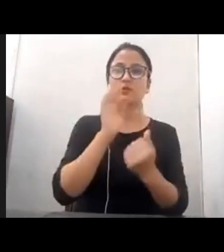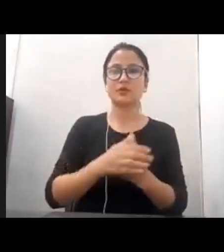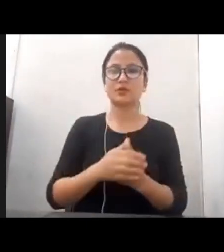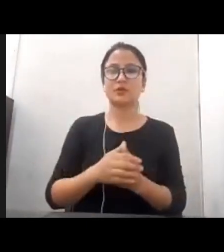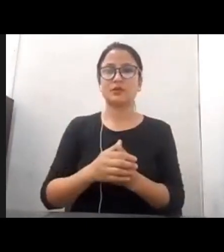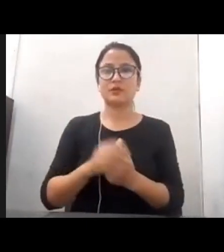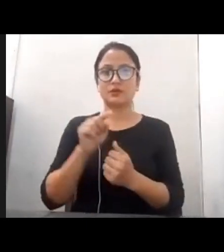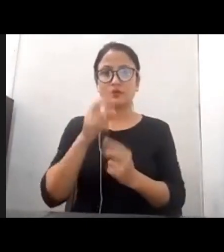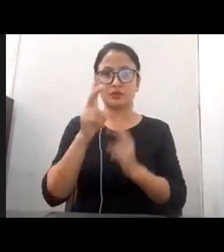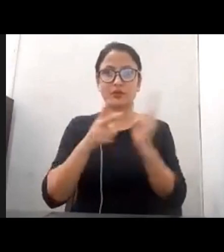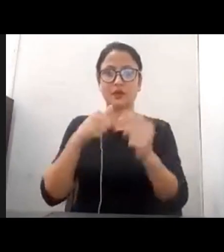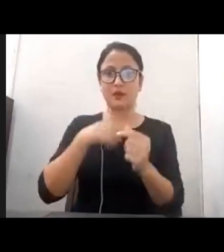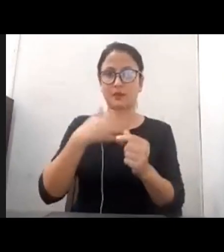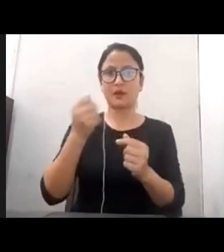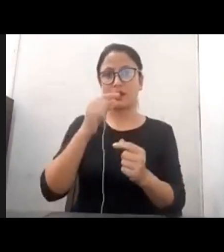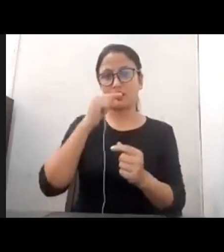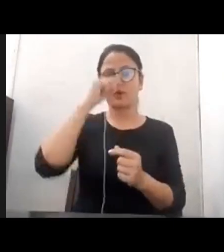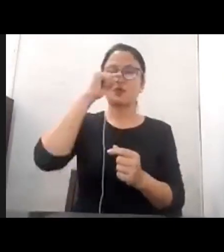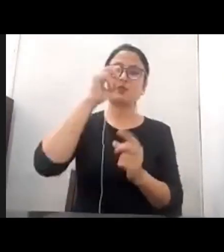नै भइहाल्यो त्यो।